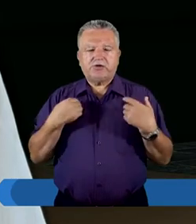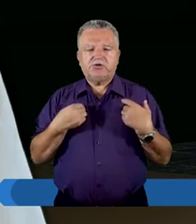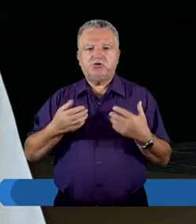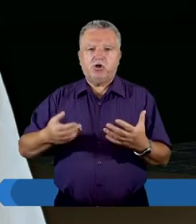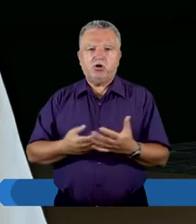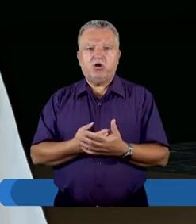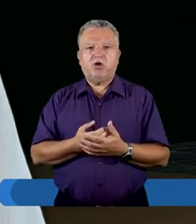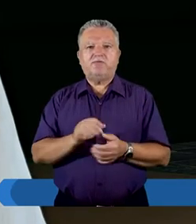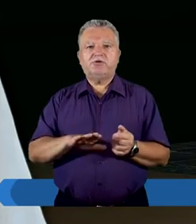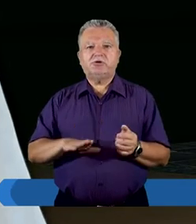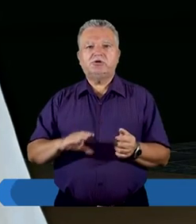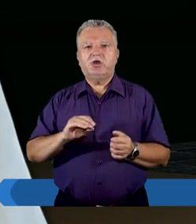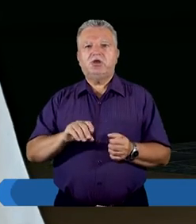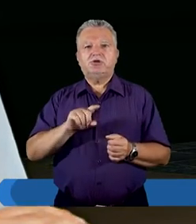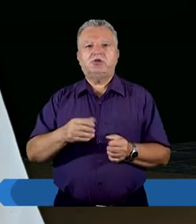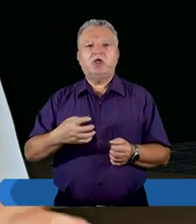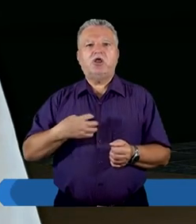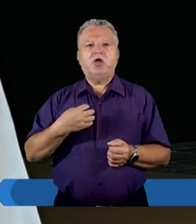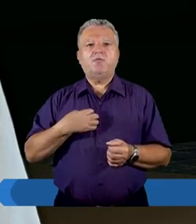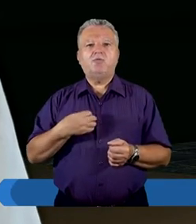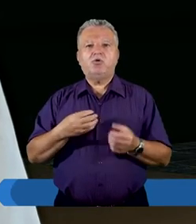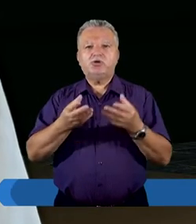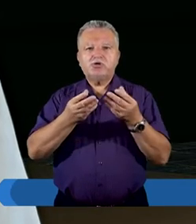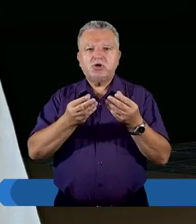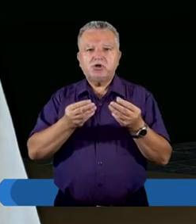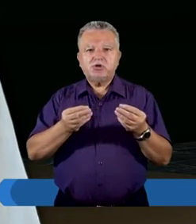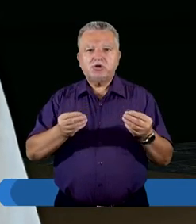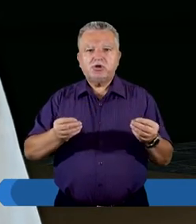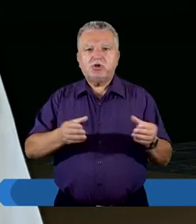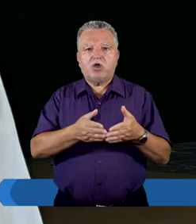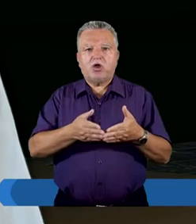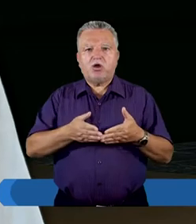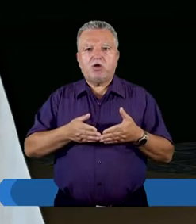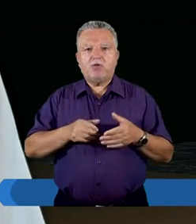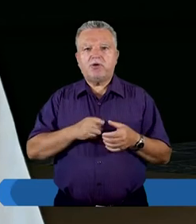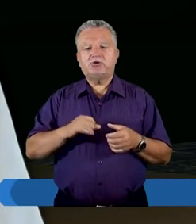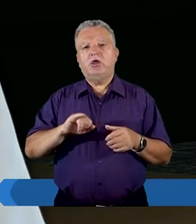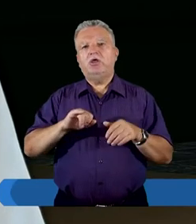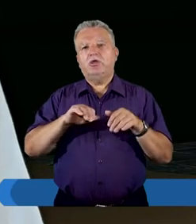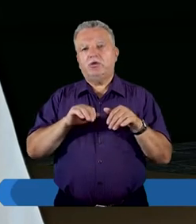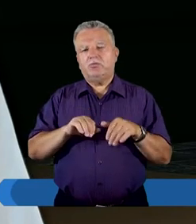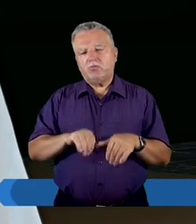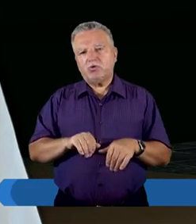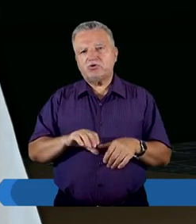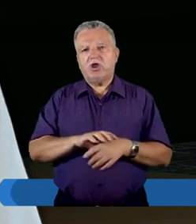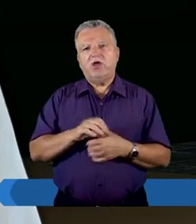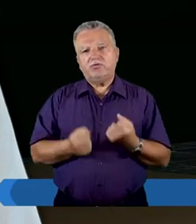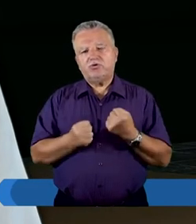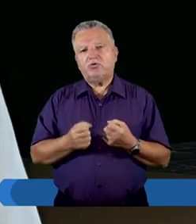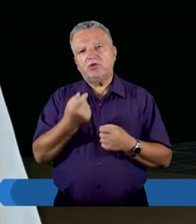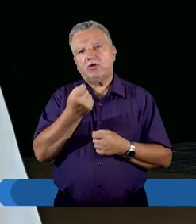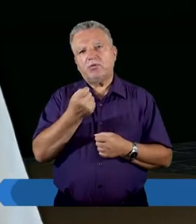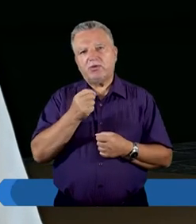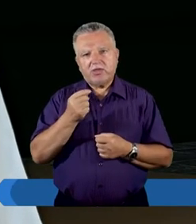im wkładać serce, że jak gdyby ten ból zostaje gdzieś tak bardzo głęboko schowany i że może w jakichś momentach trudniejszych powracają